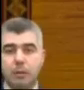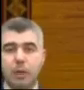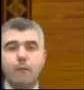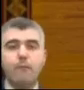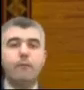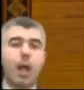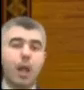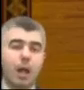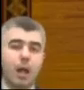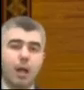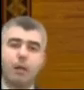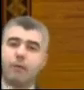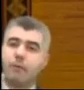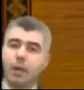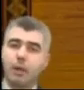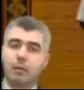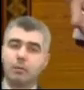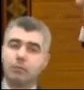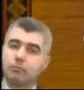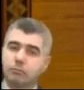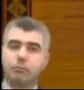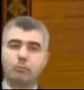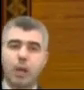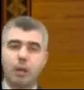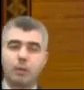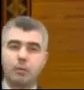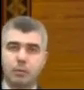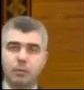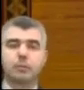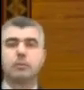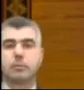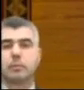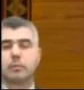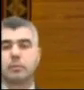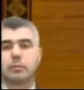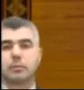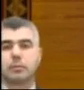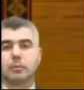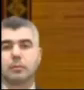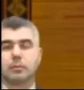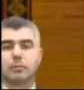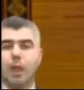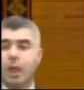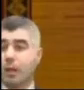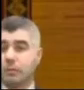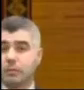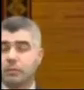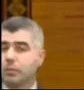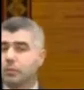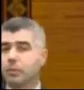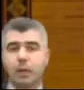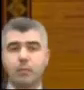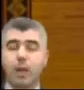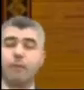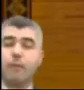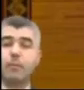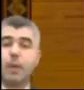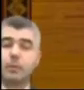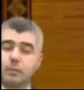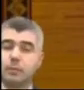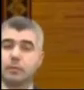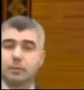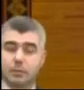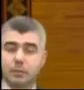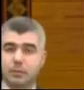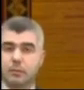الزراعة والأغذية، هذا مهم جدا للأمن الغذائي في بلدينا وللقارة. في كل هذه المجالات أي نستطيع أن